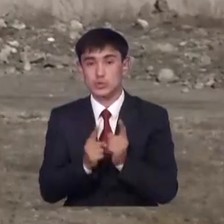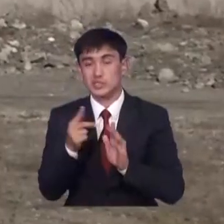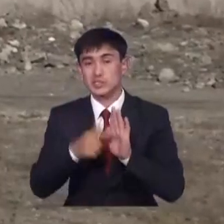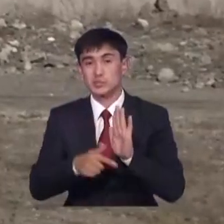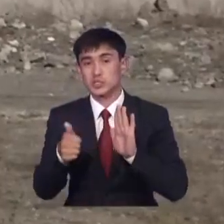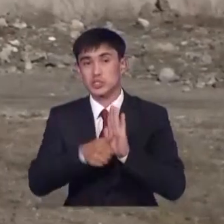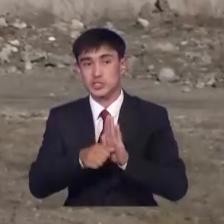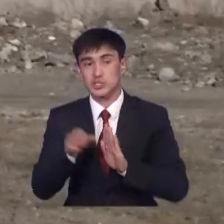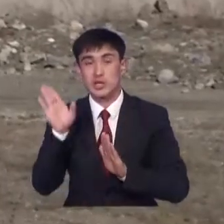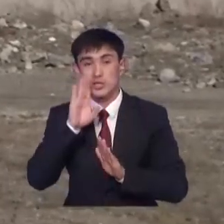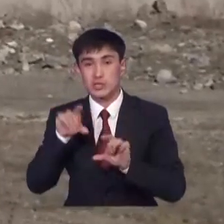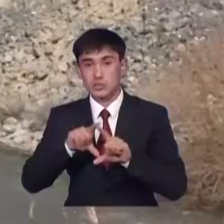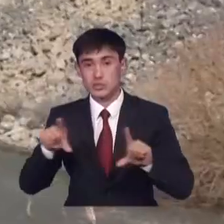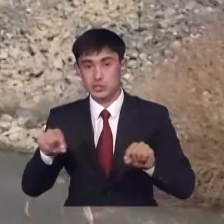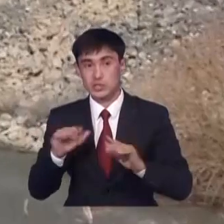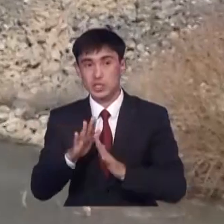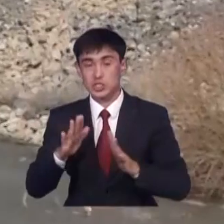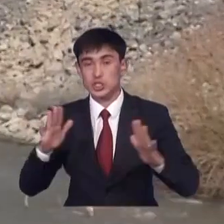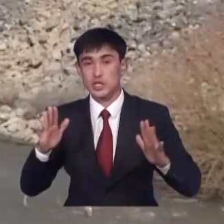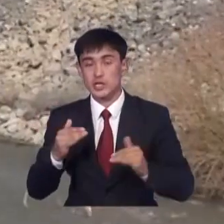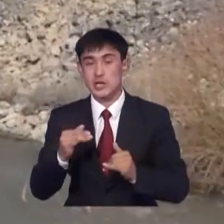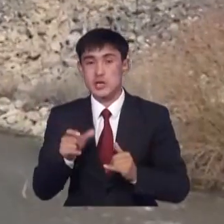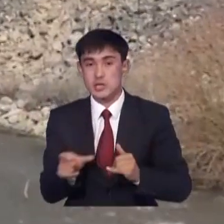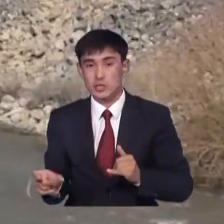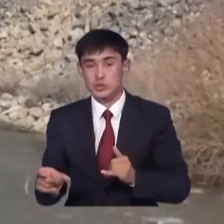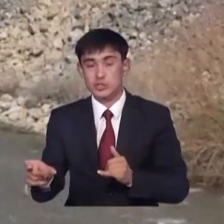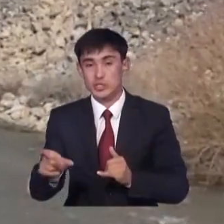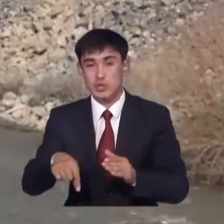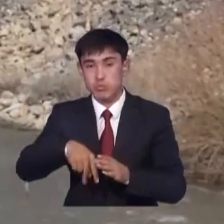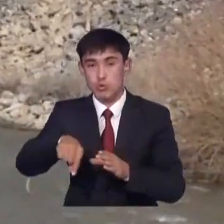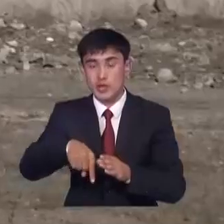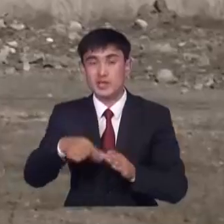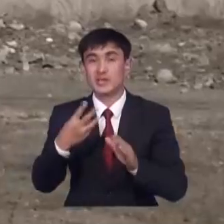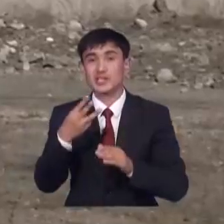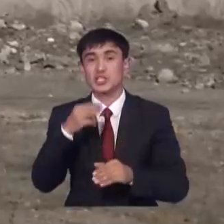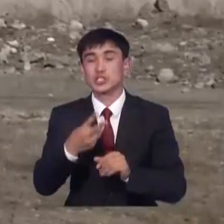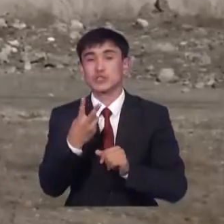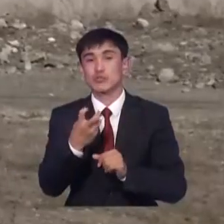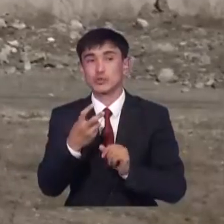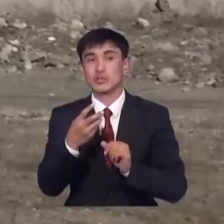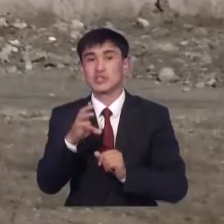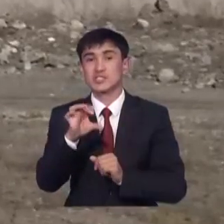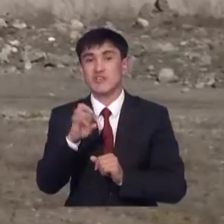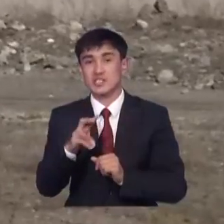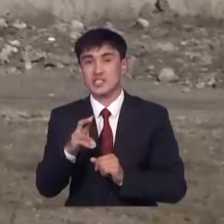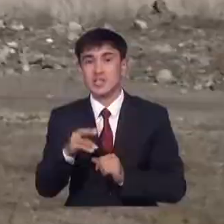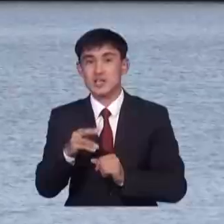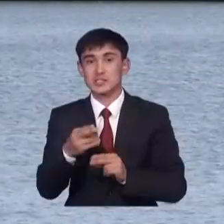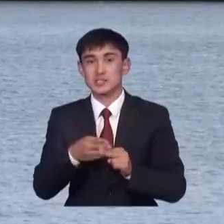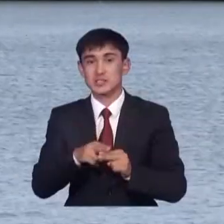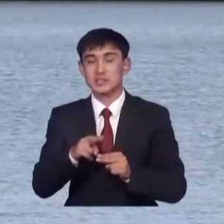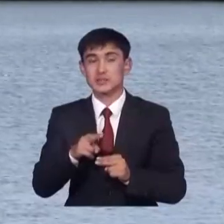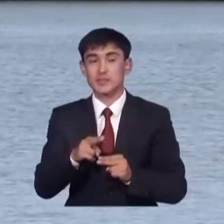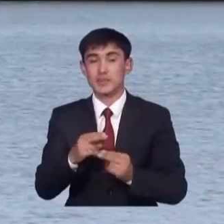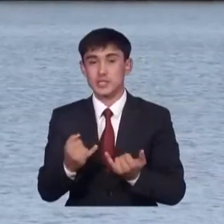76 гидротехнических сооружений, расширение ирригационных систем и бурение 3230 скважин вертикального дренажа.